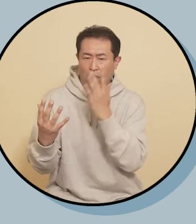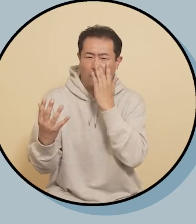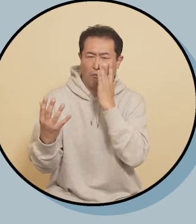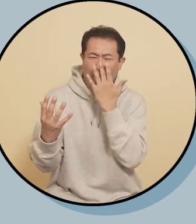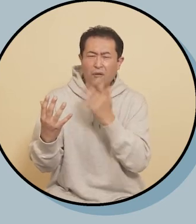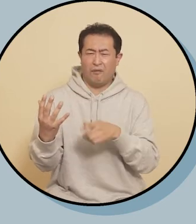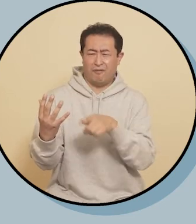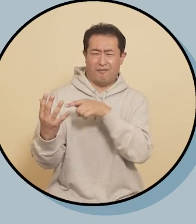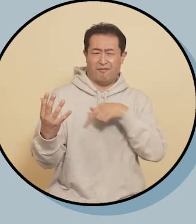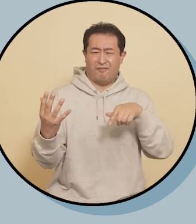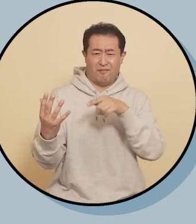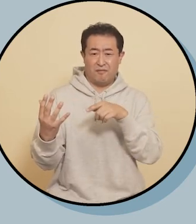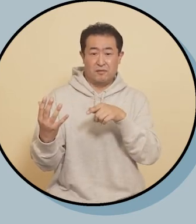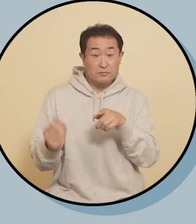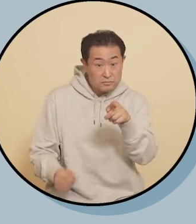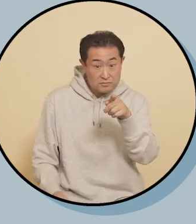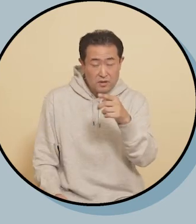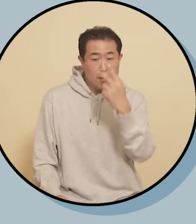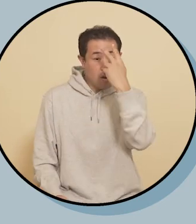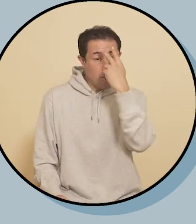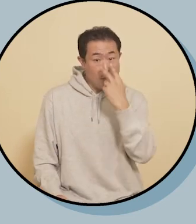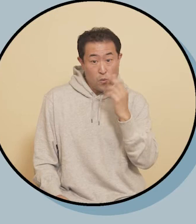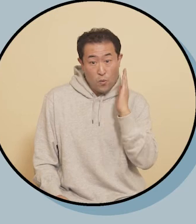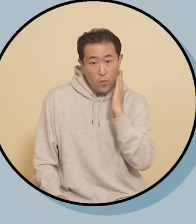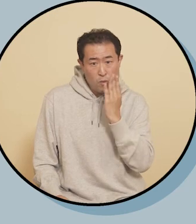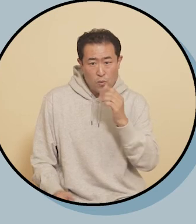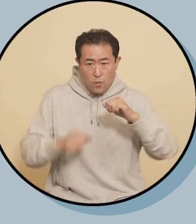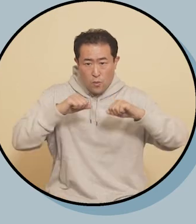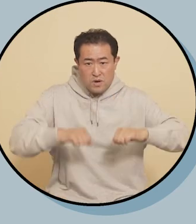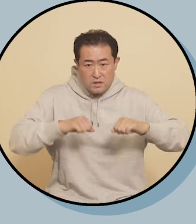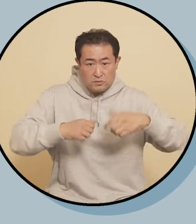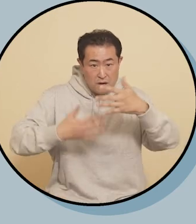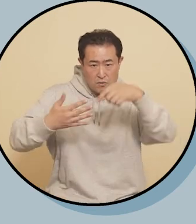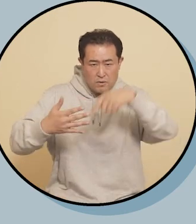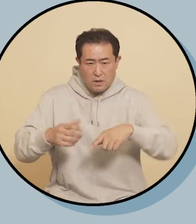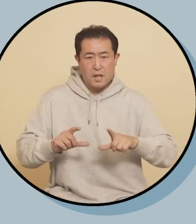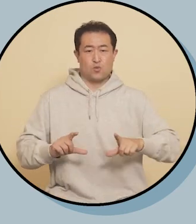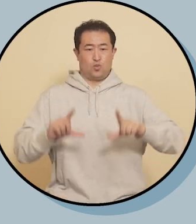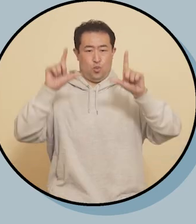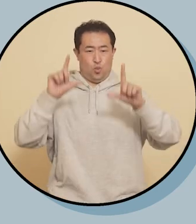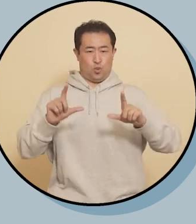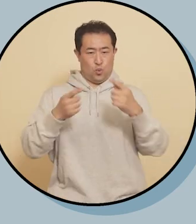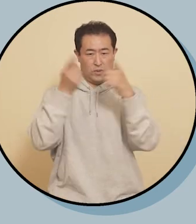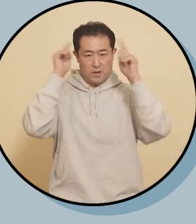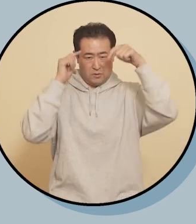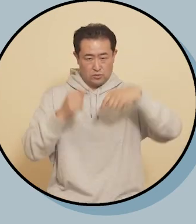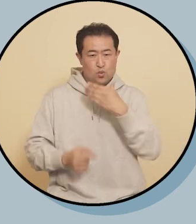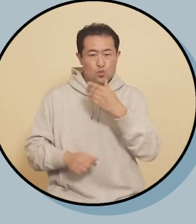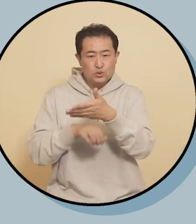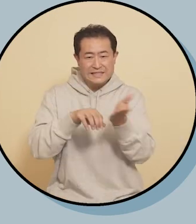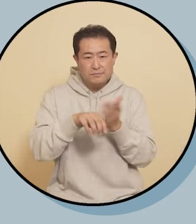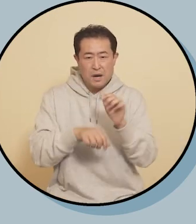なかなかキャッチすることが難しいと思うんですよまあ網路生きるの映画の中でも東京大学も福島聡教授